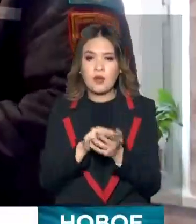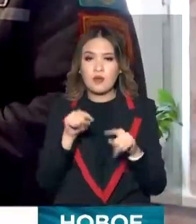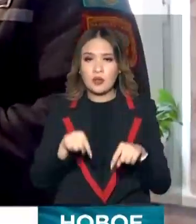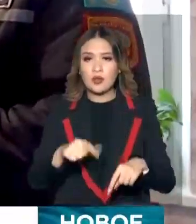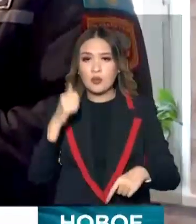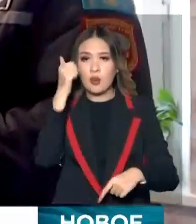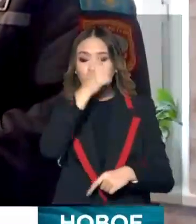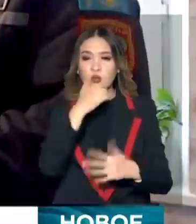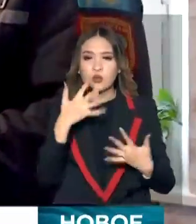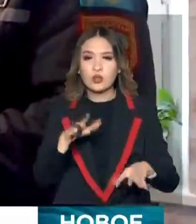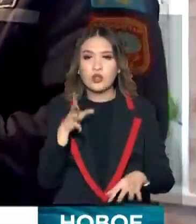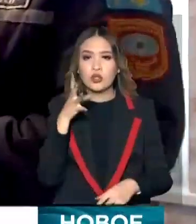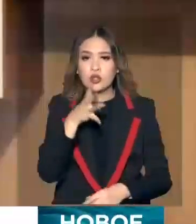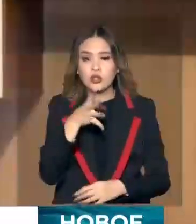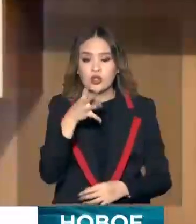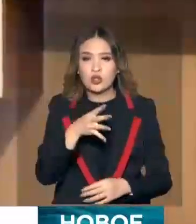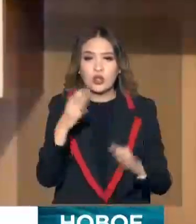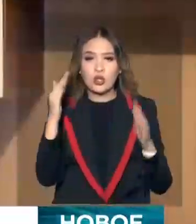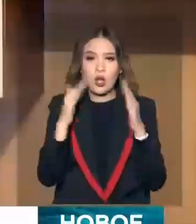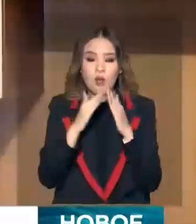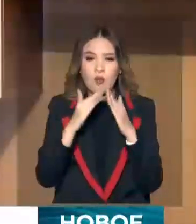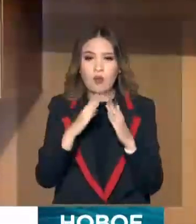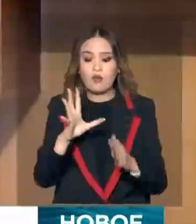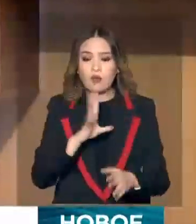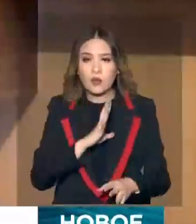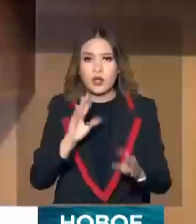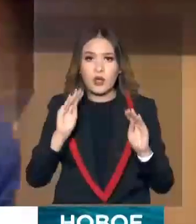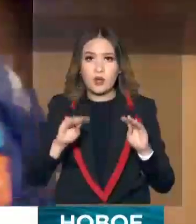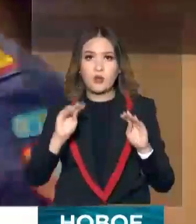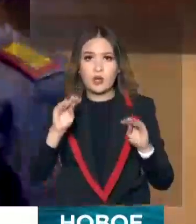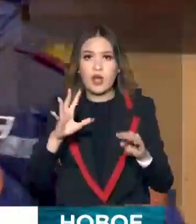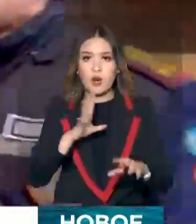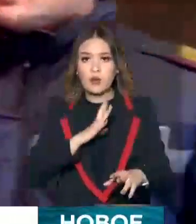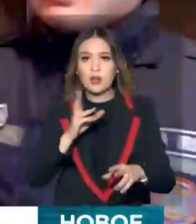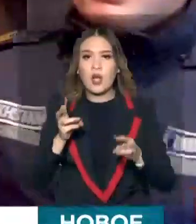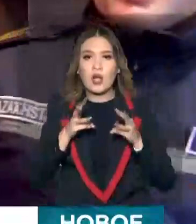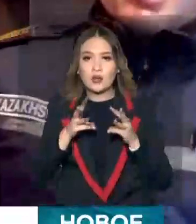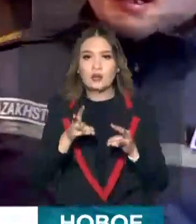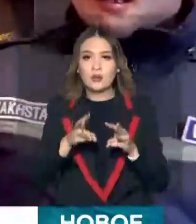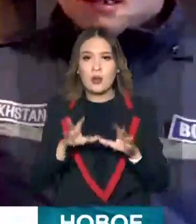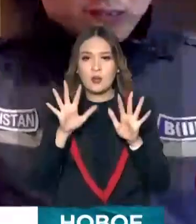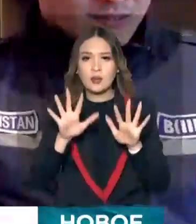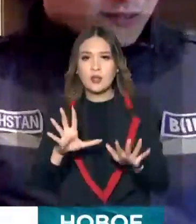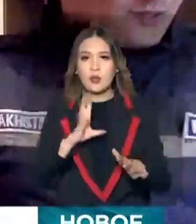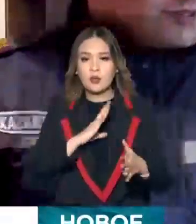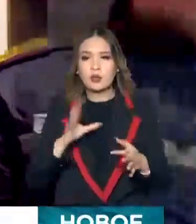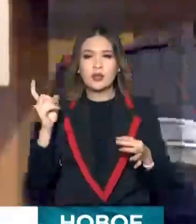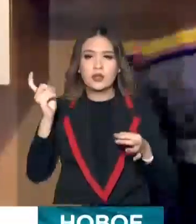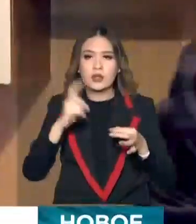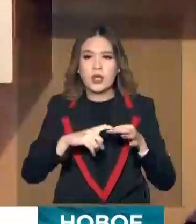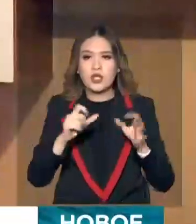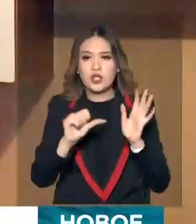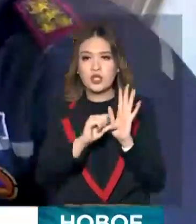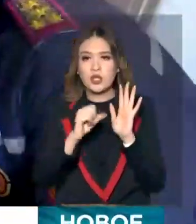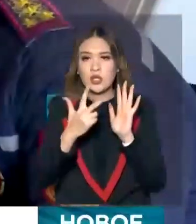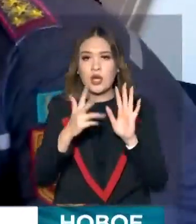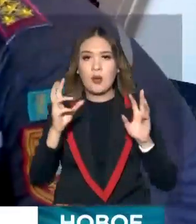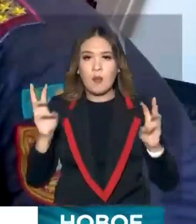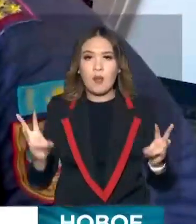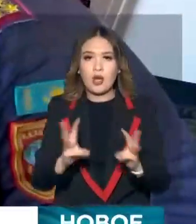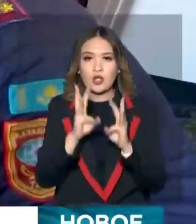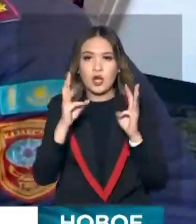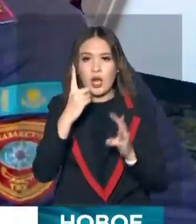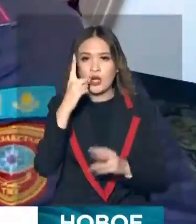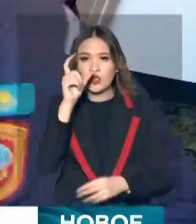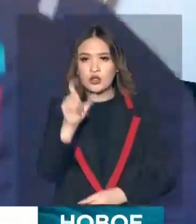году это уже почти 4000 домов. С начала отопительного сезона в регионе зарегистрировано 63 пожара,